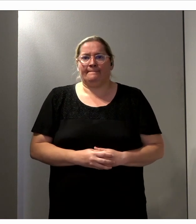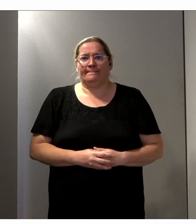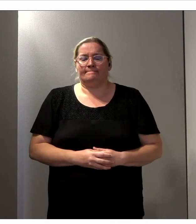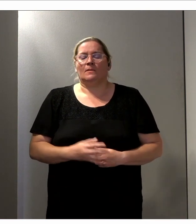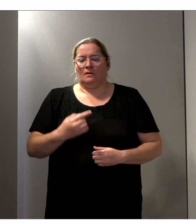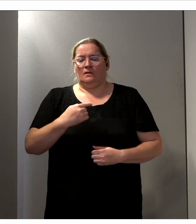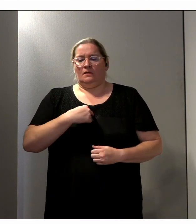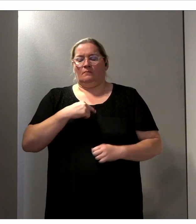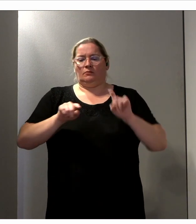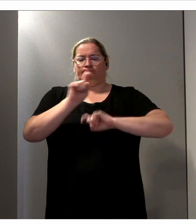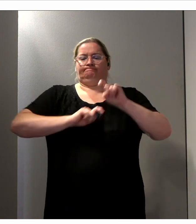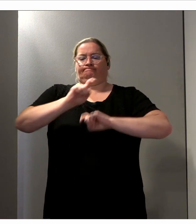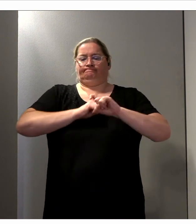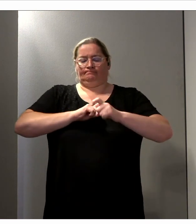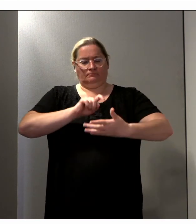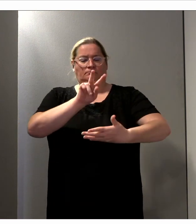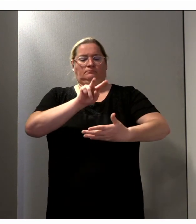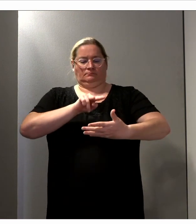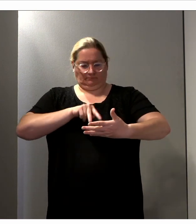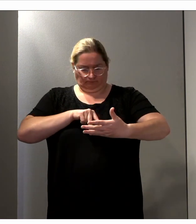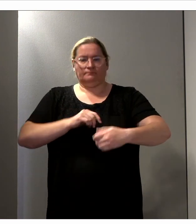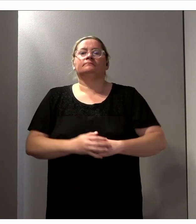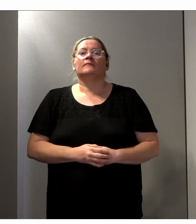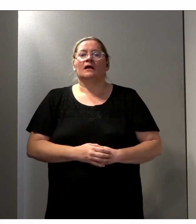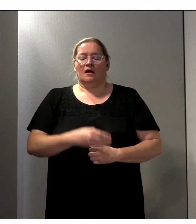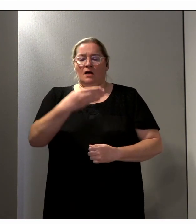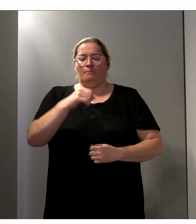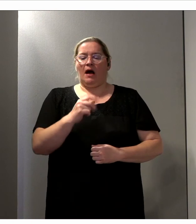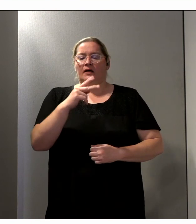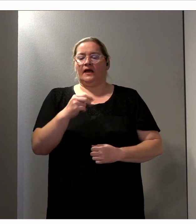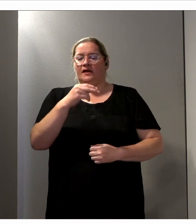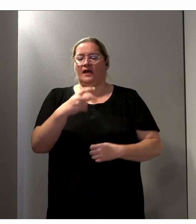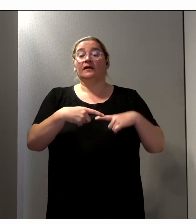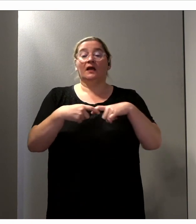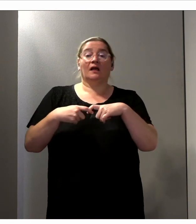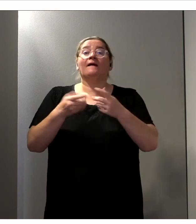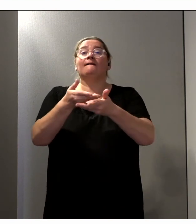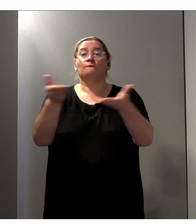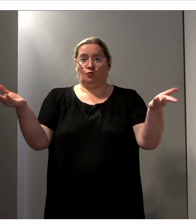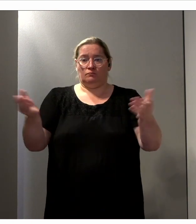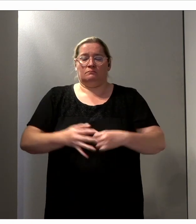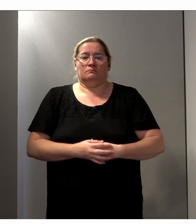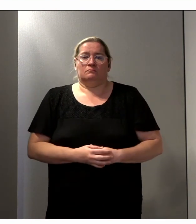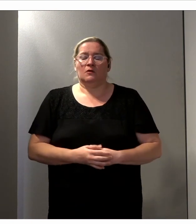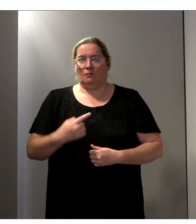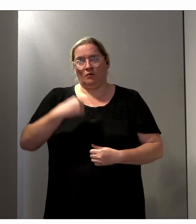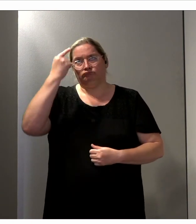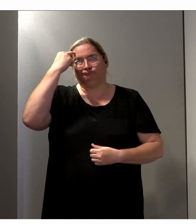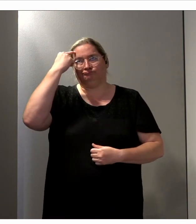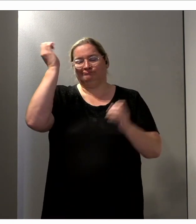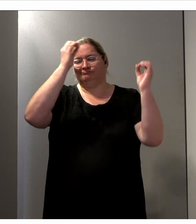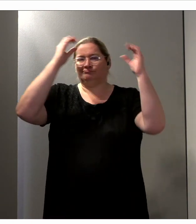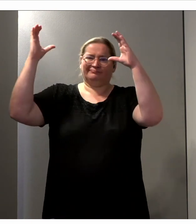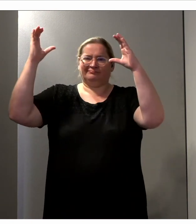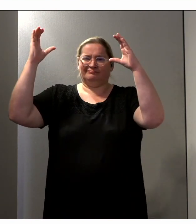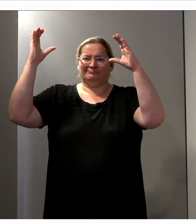Donc je reprends mon détail. Avec mon Macanak et vous, je me suis dit peut-être que là, je peux réunir et où on va,